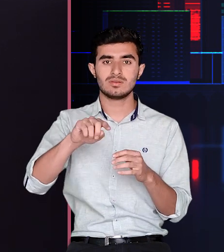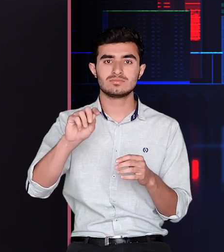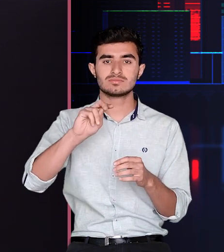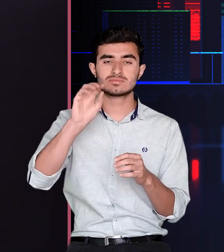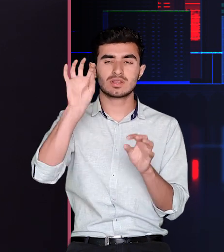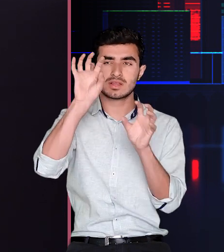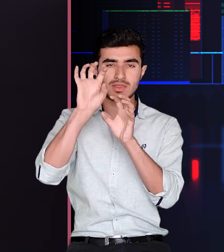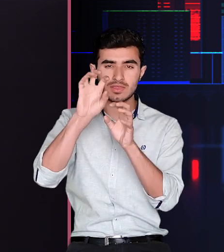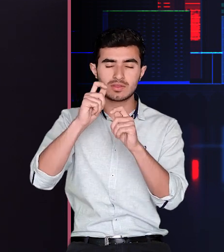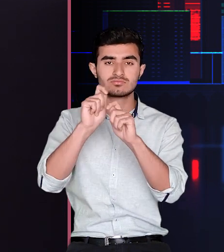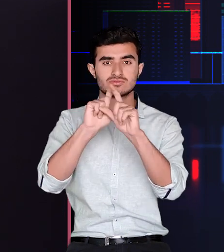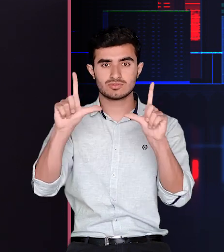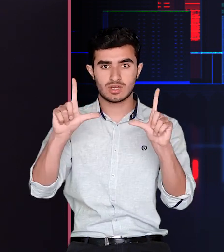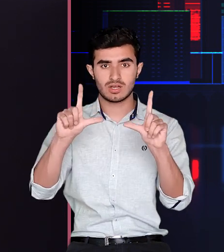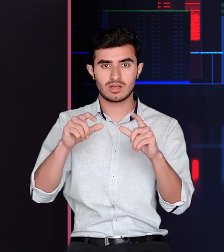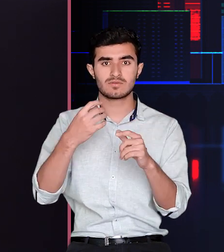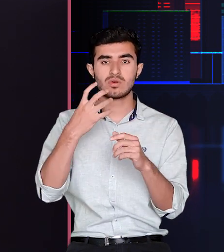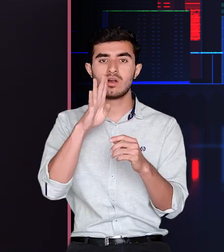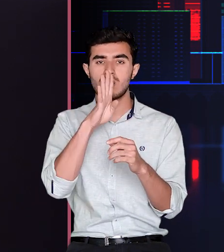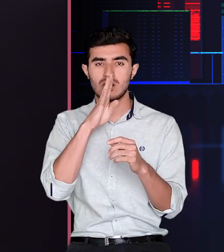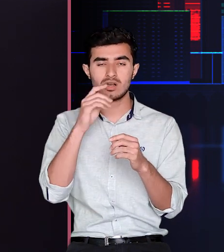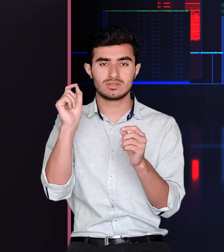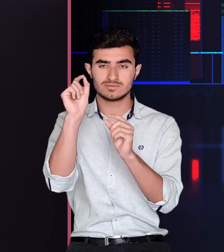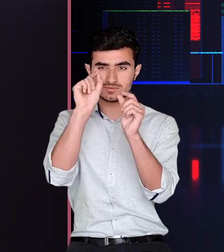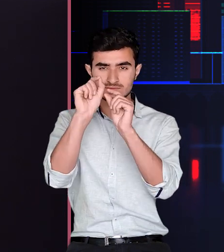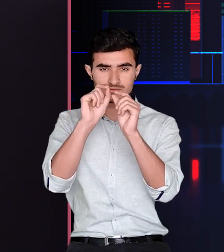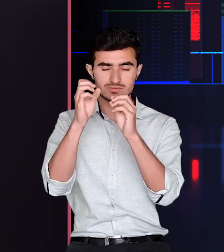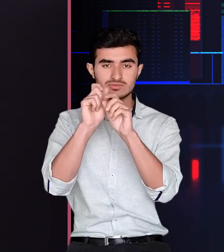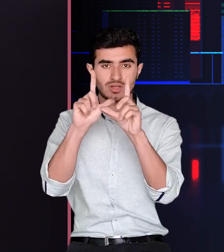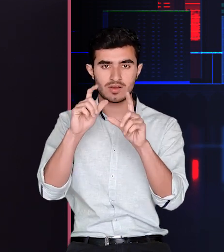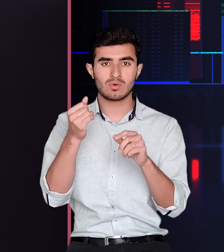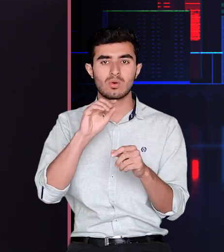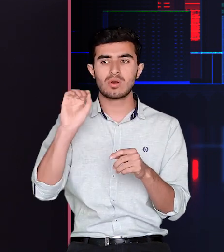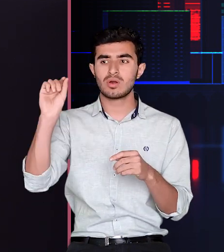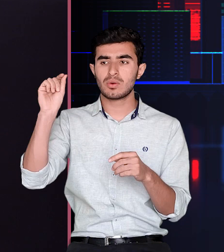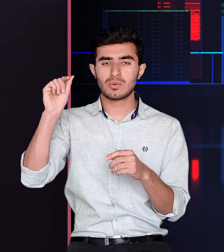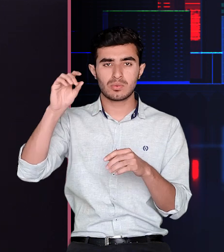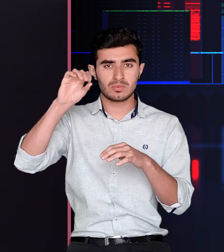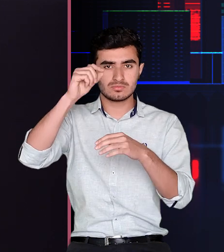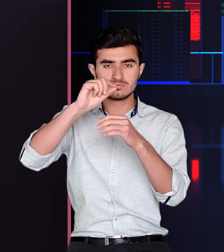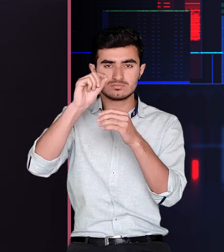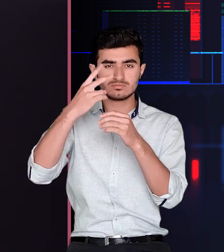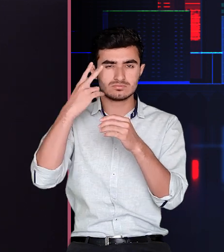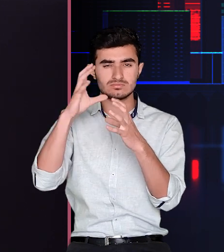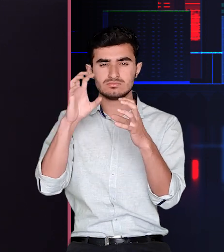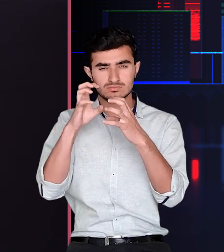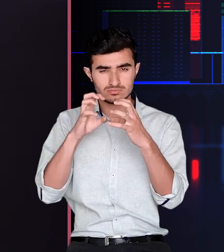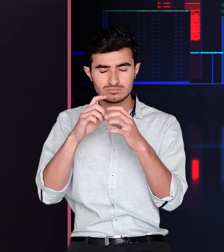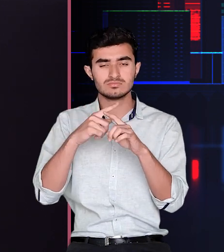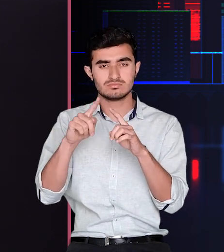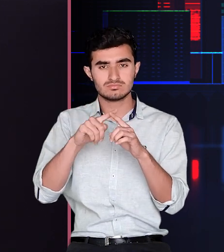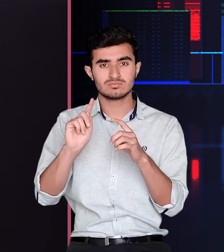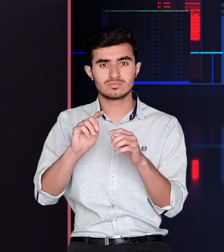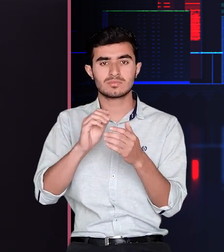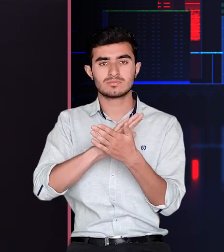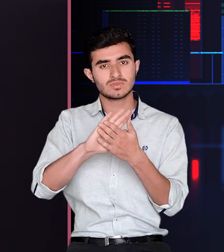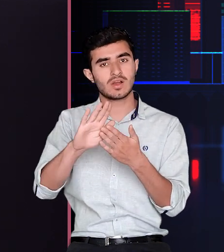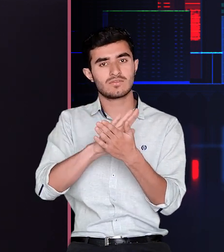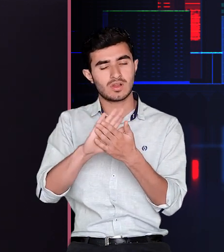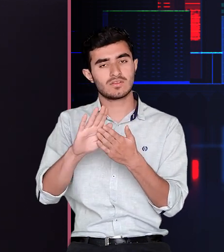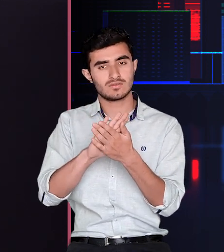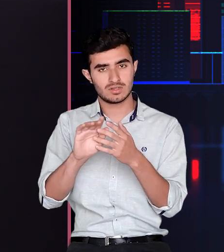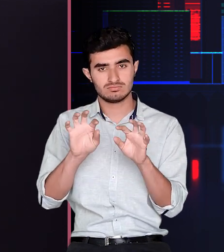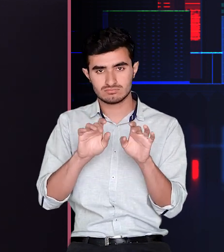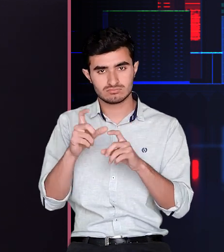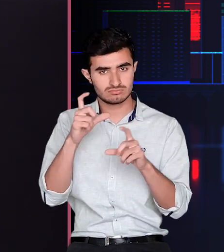कोई लाइट की डिफ्रैक्शन हो तो उसको भी रिड्यूस करते हैं। तो आप इस तरह लाइट फ्रेम्स जो होती हैं हमारी, जिससे